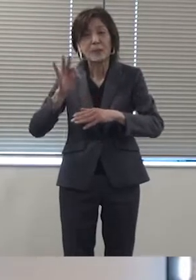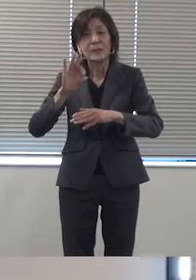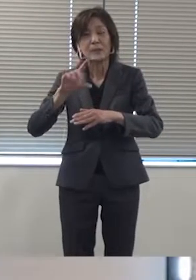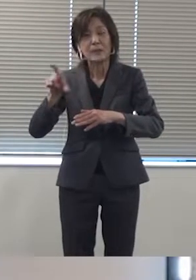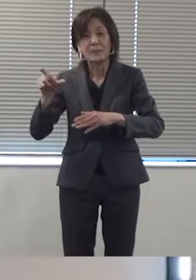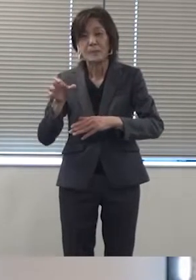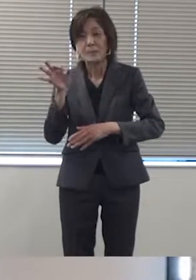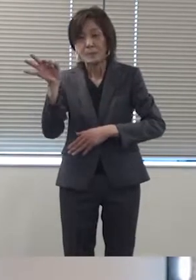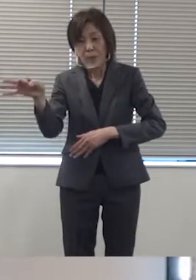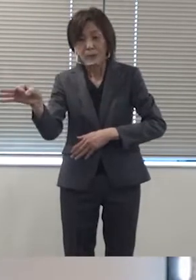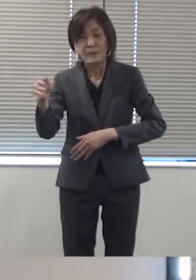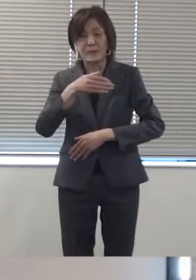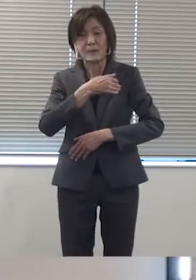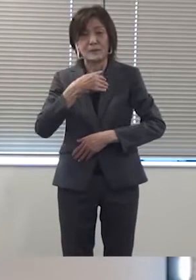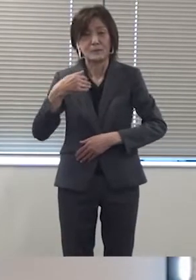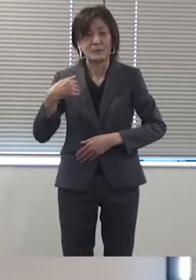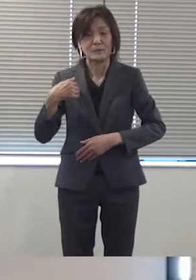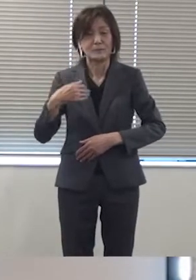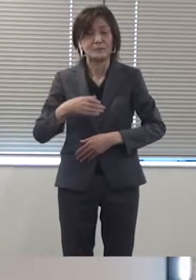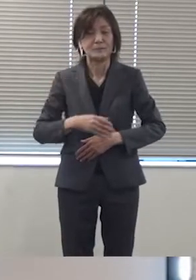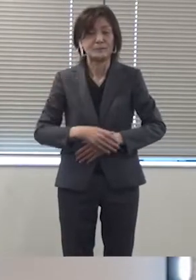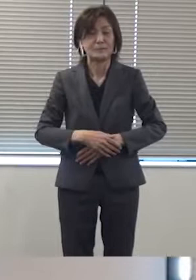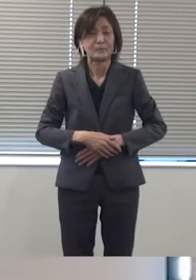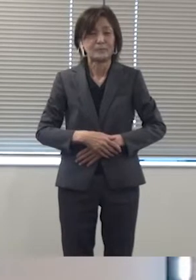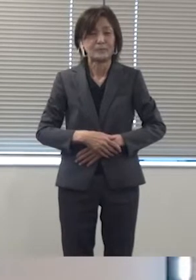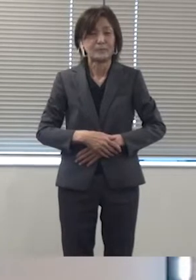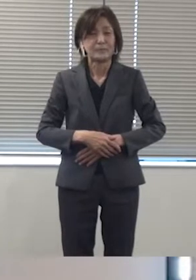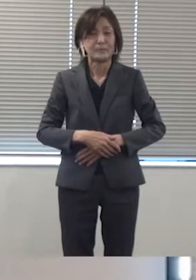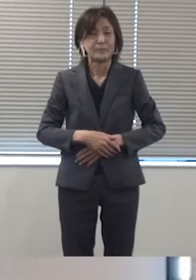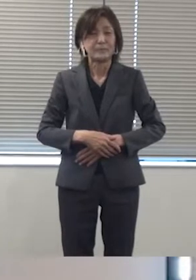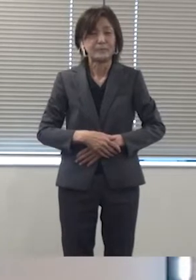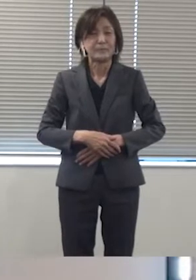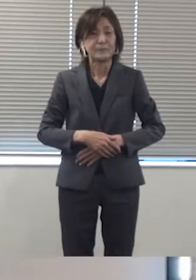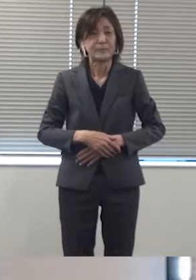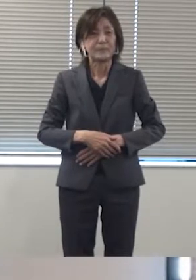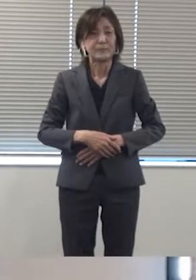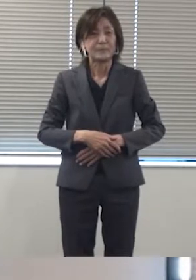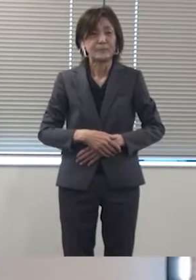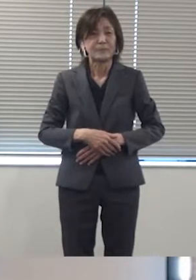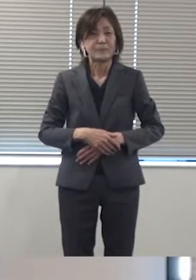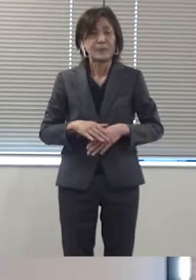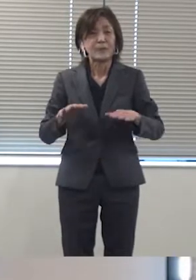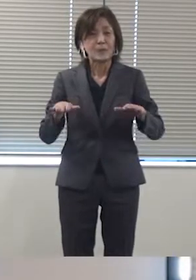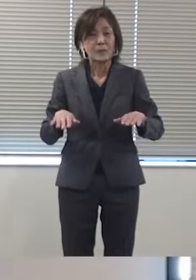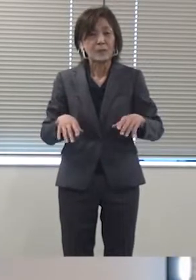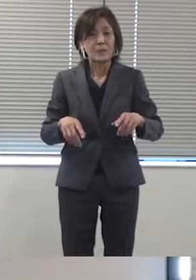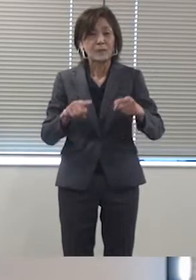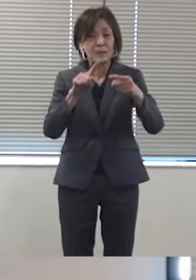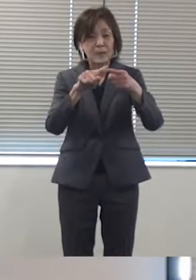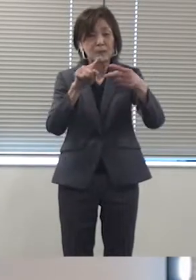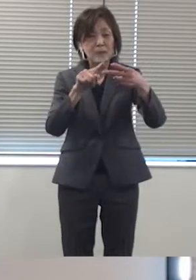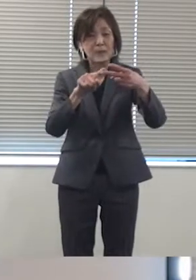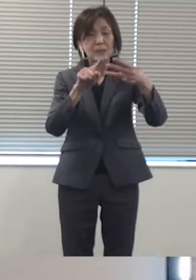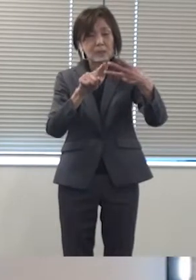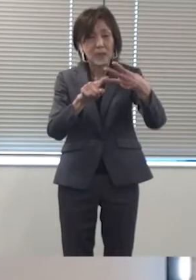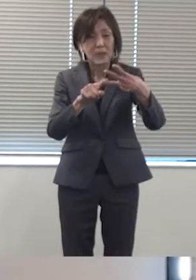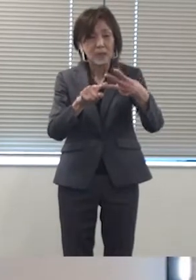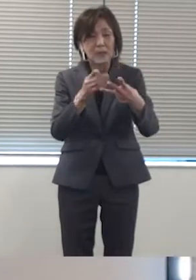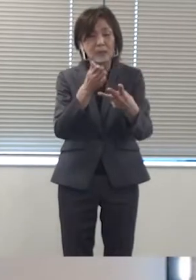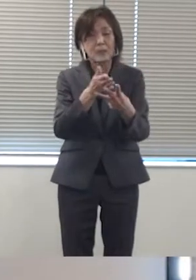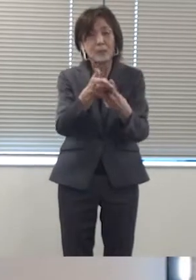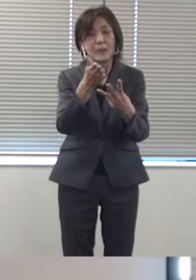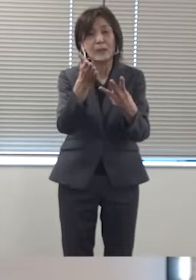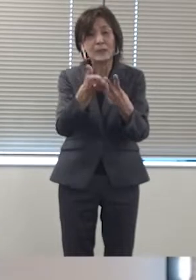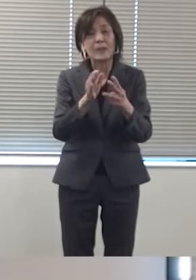ますが、これを、今回は3回に分けて、やろうということにしております。